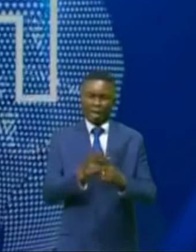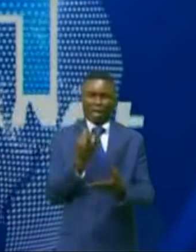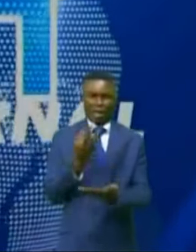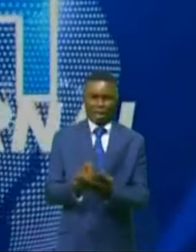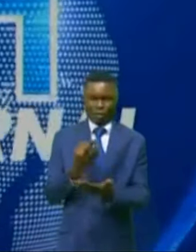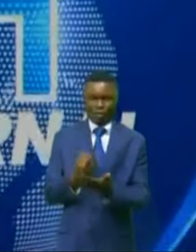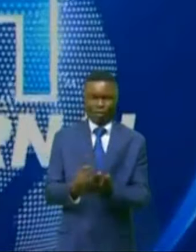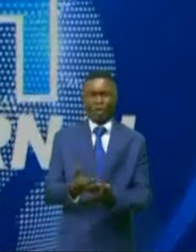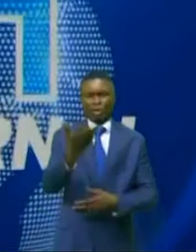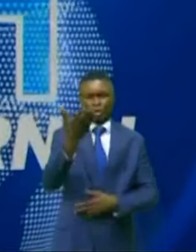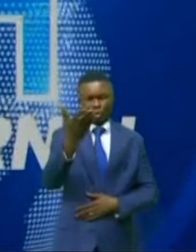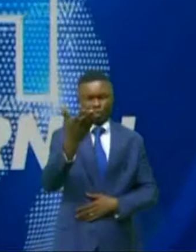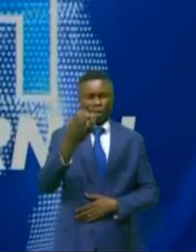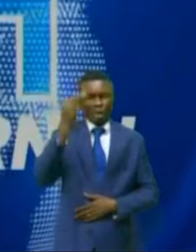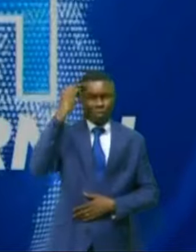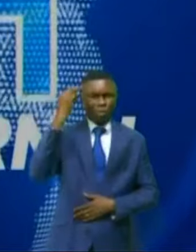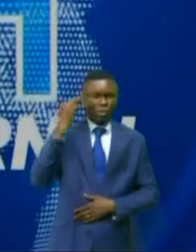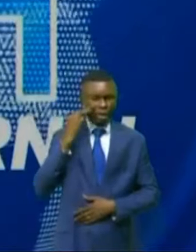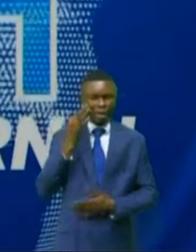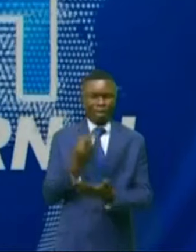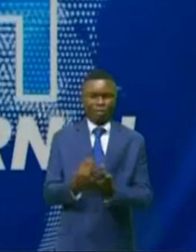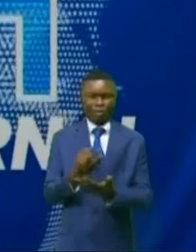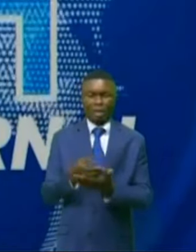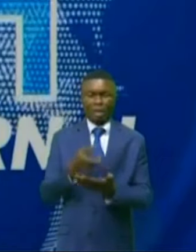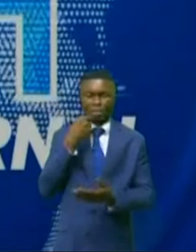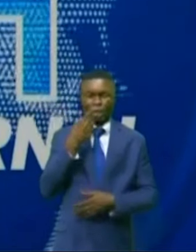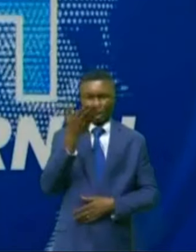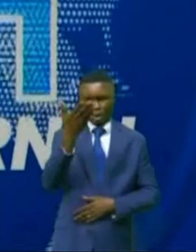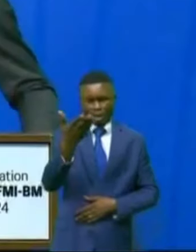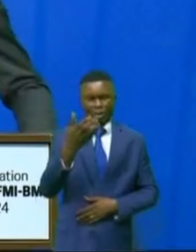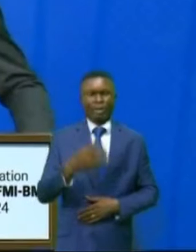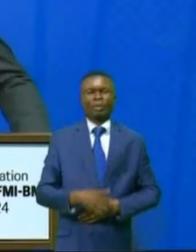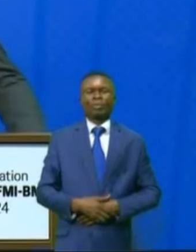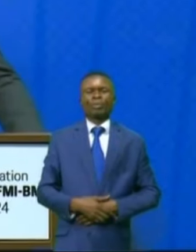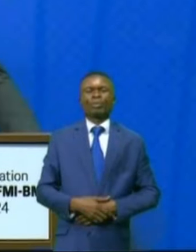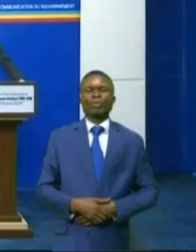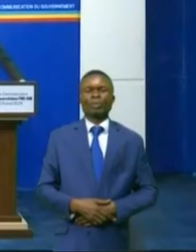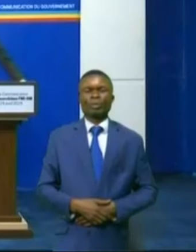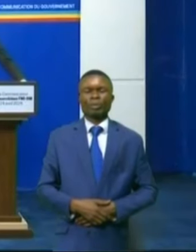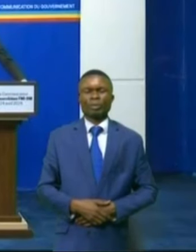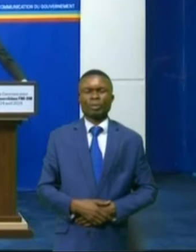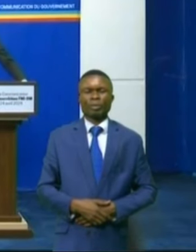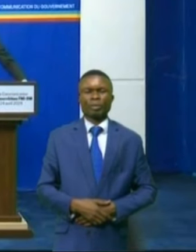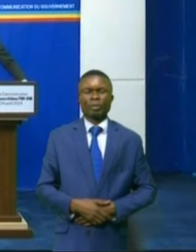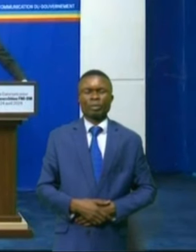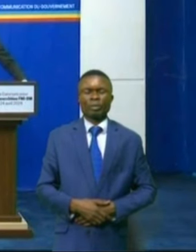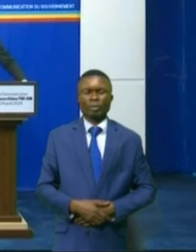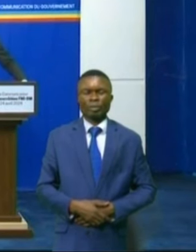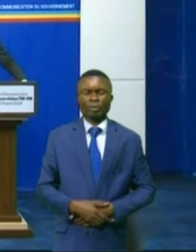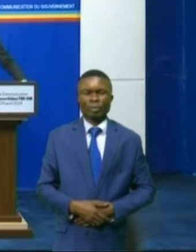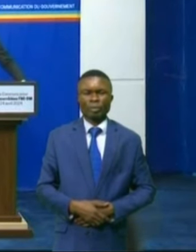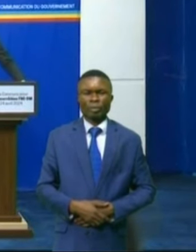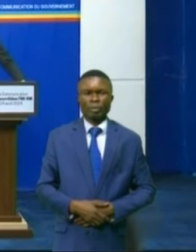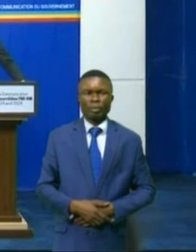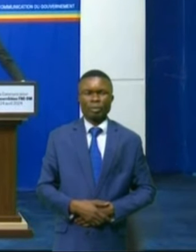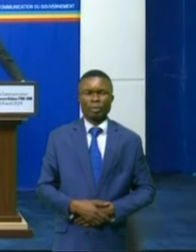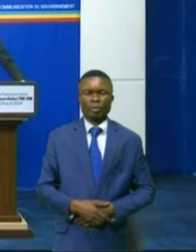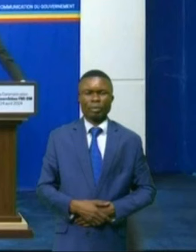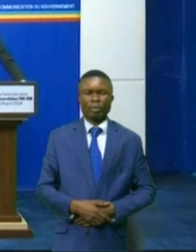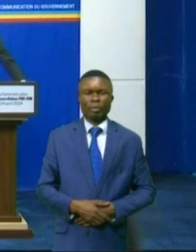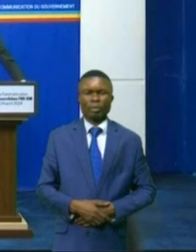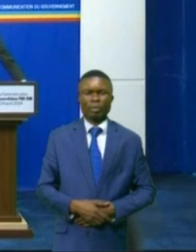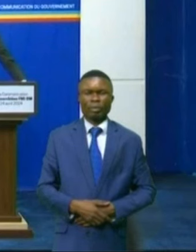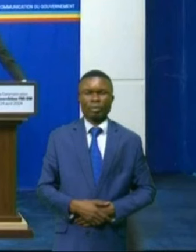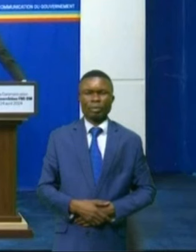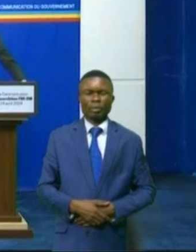écoute Nicolas Kazadi, ministre des Finances. Monsieur le ministre des Finances, vous êtes un habitué de cet exercice